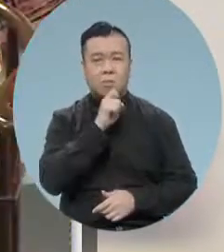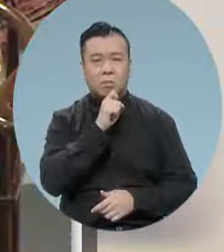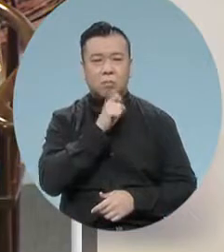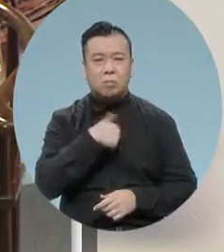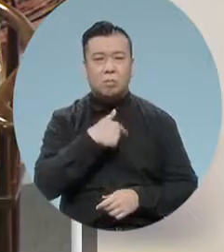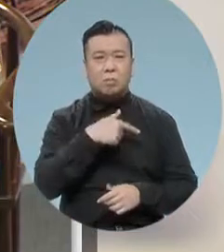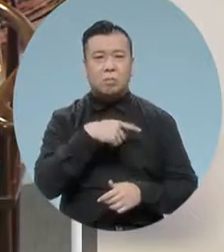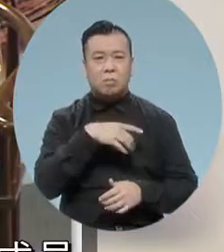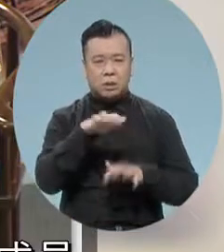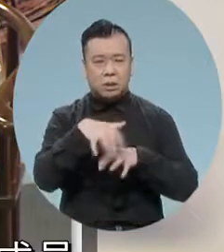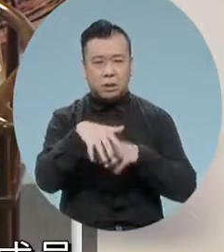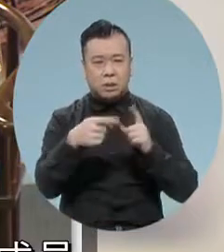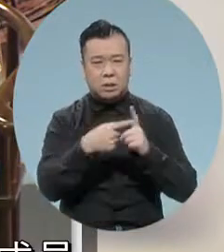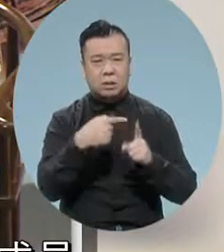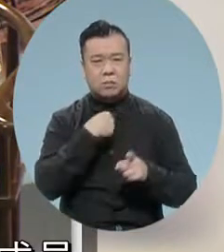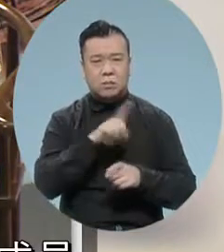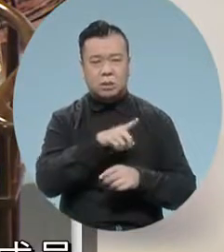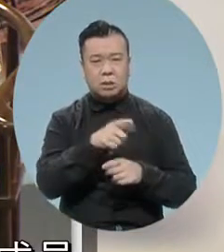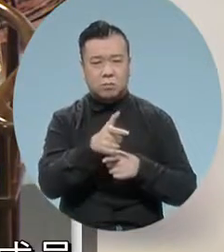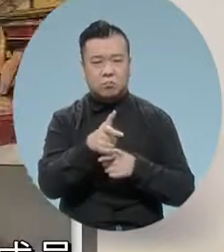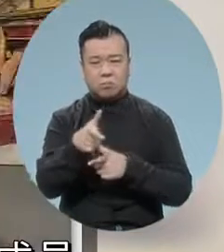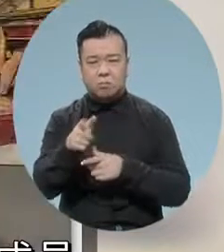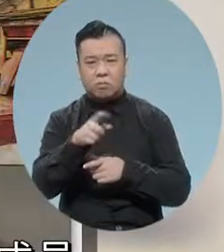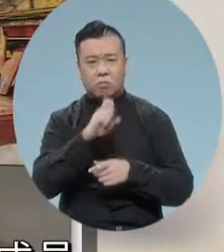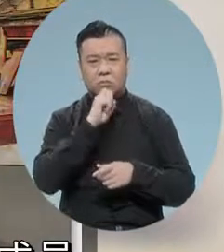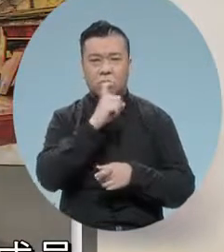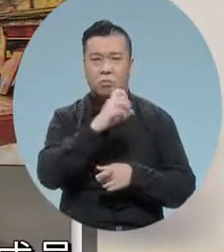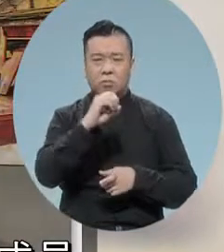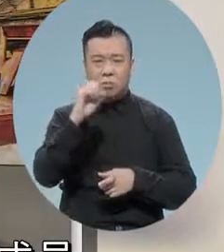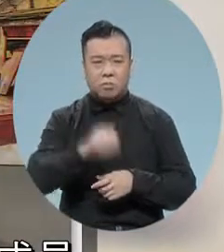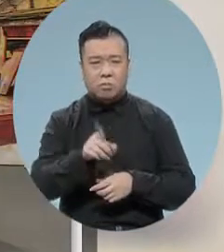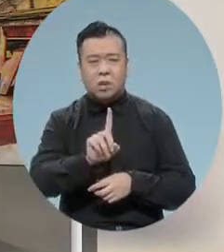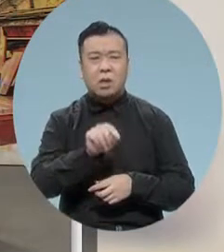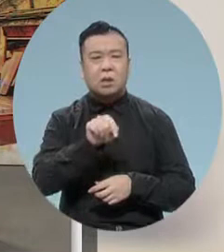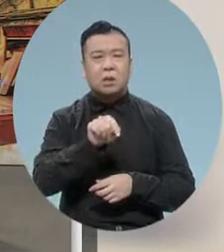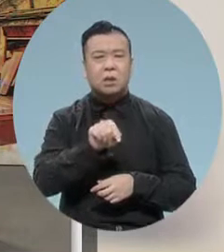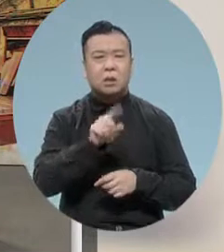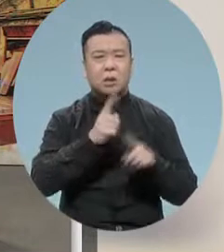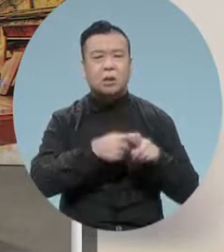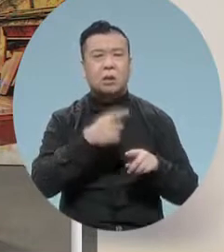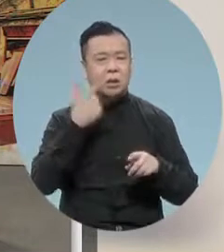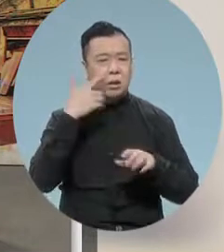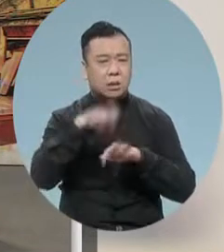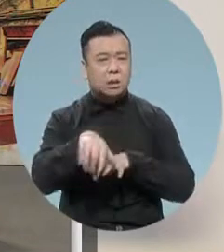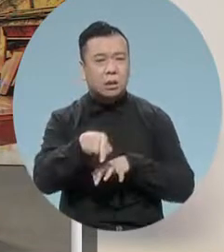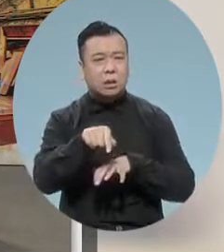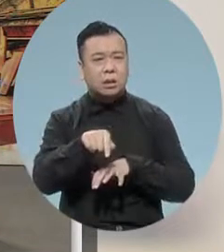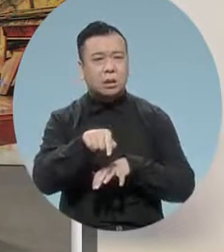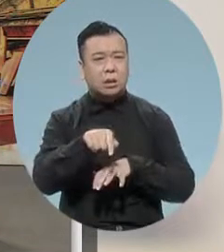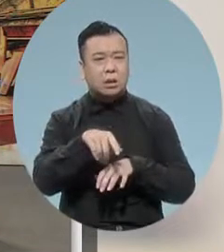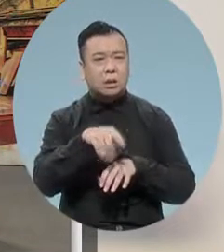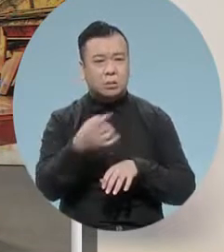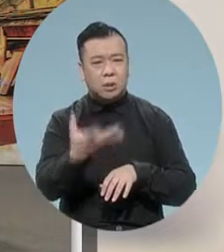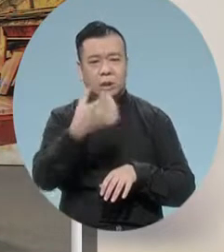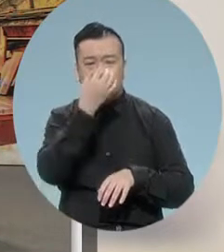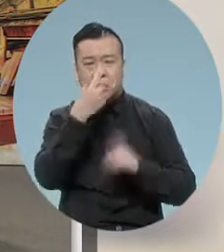係一個新界人嘅角度，因為嗰支遊擊隊90%以上嘅成員其實係新界嘅原生